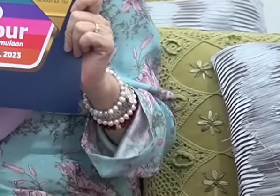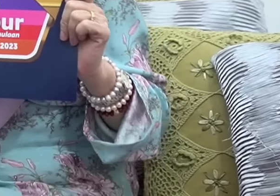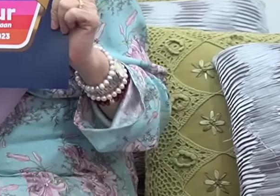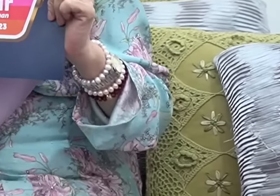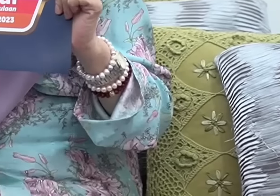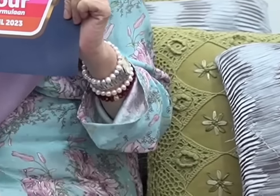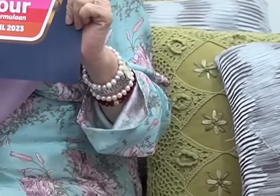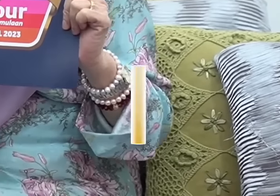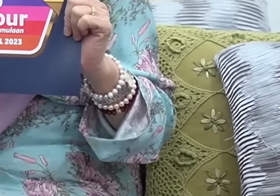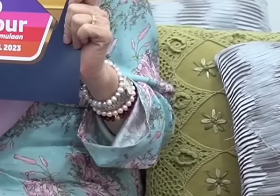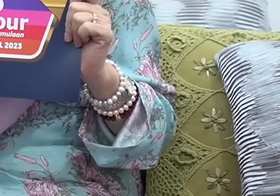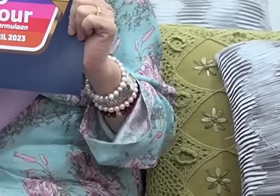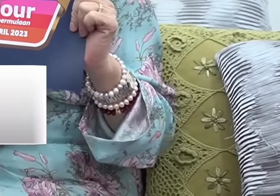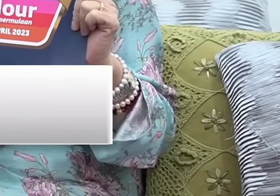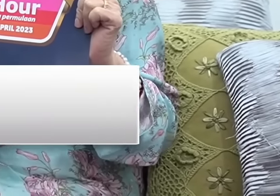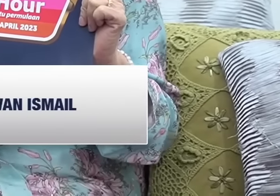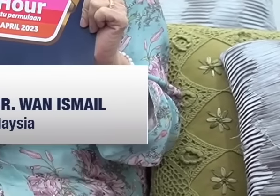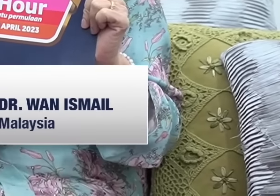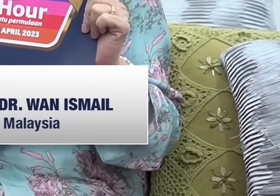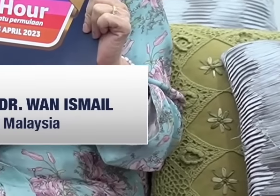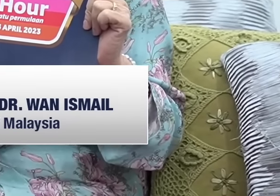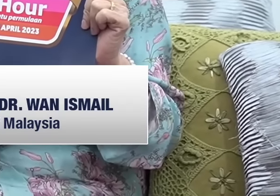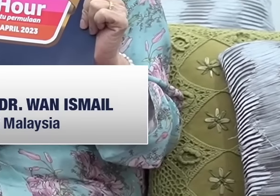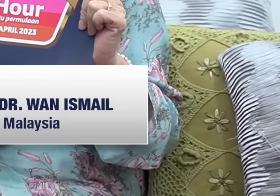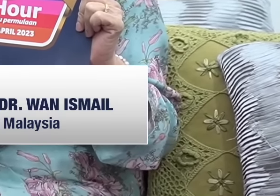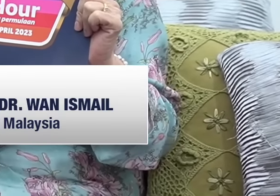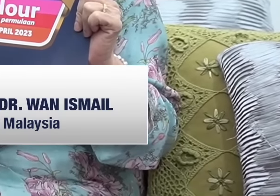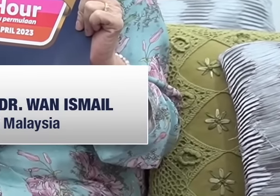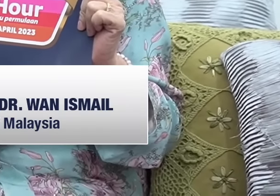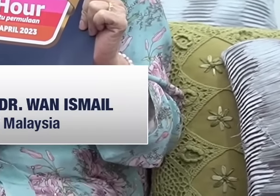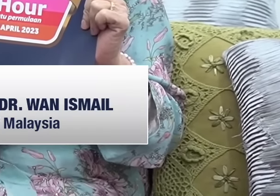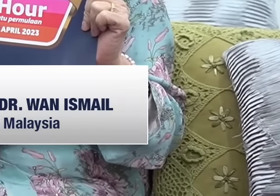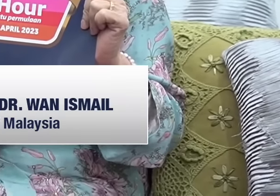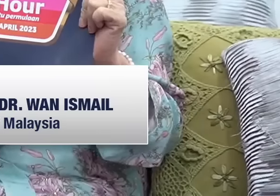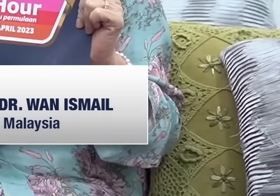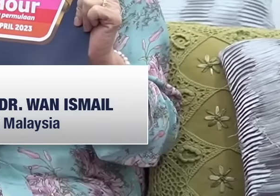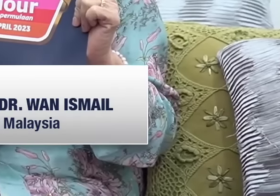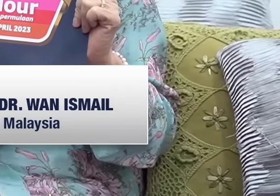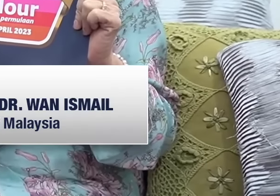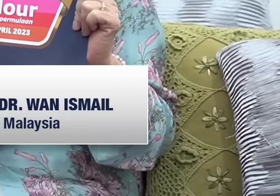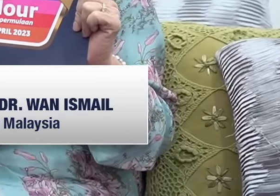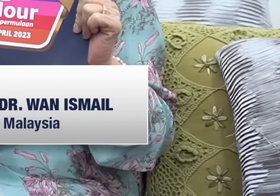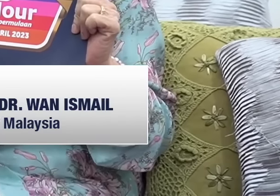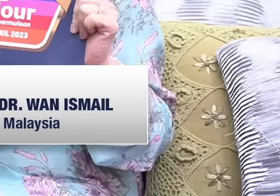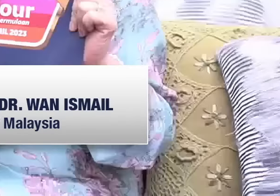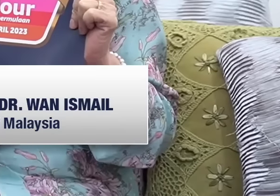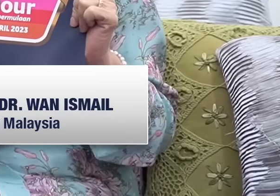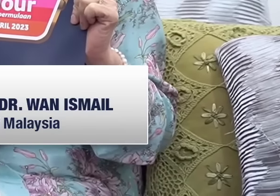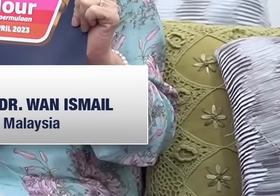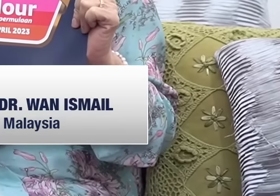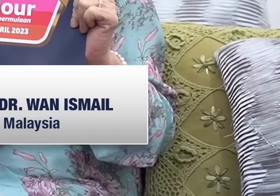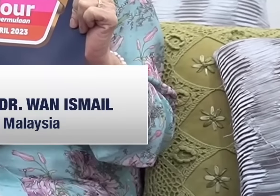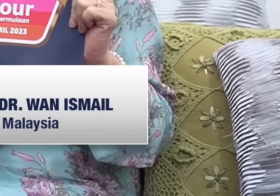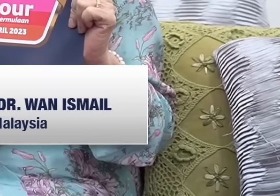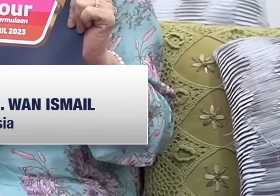Assalamualaikum. Marilah kita sama-sama menyertai World Quran Hour di Masjid Sultan Haji Ahmad Shah,